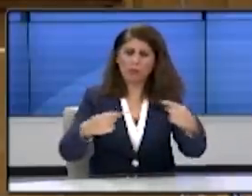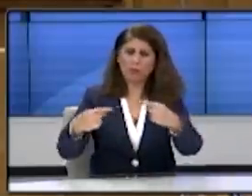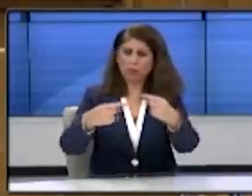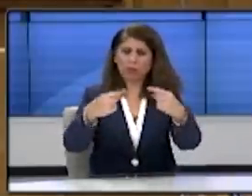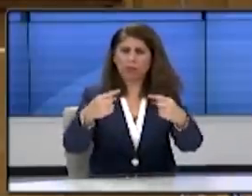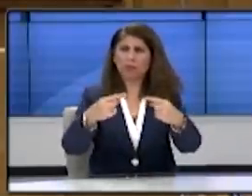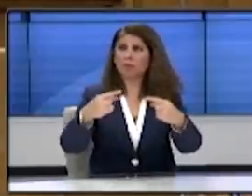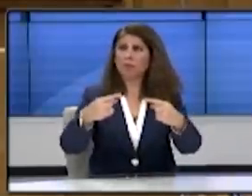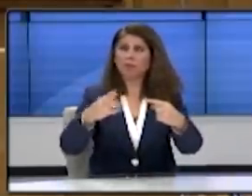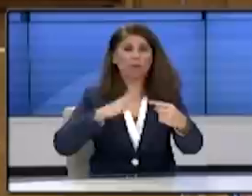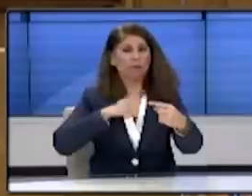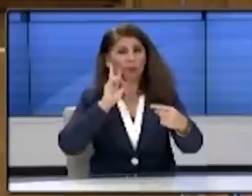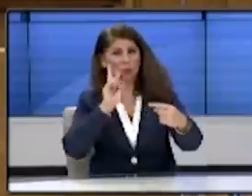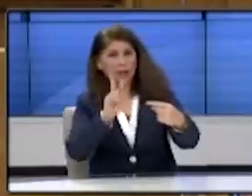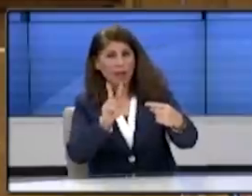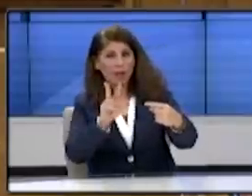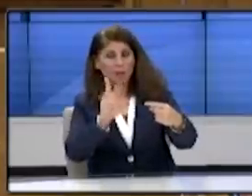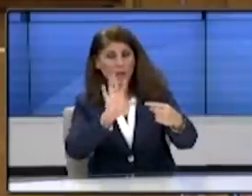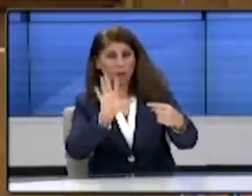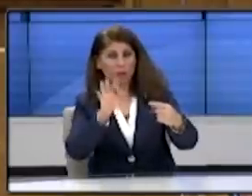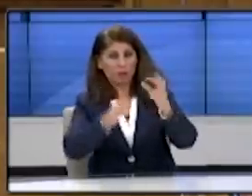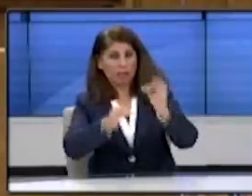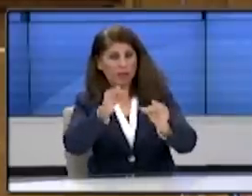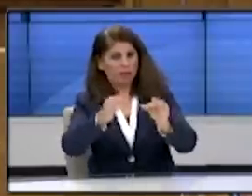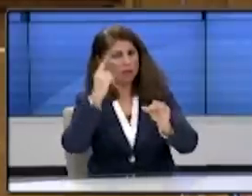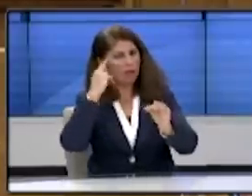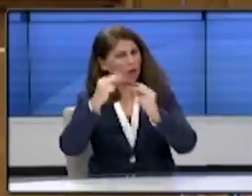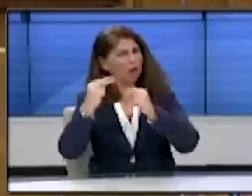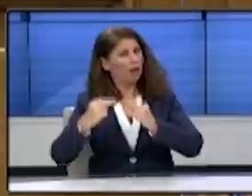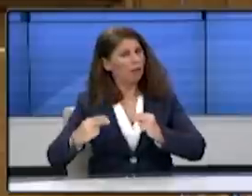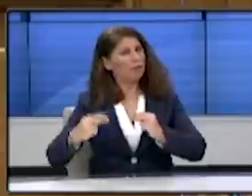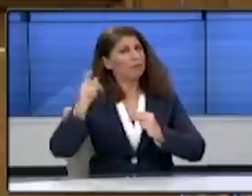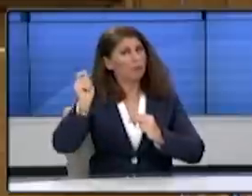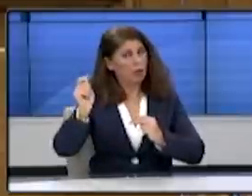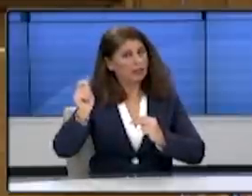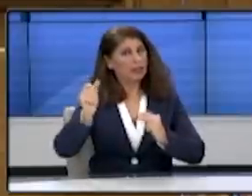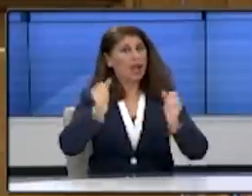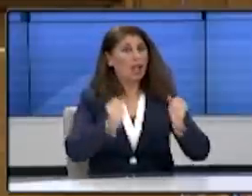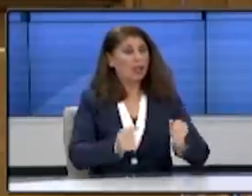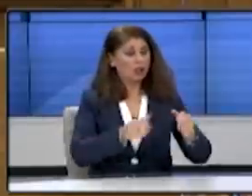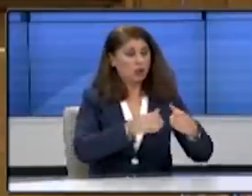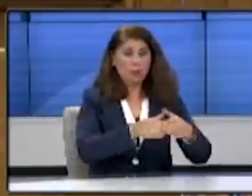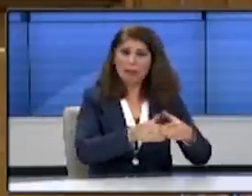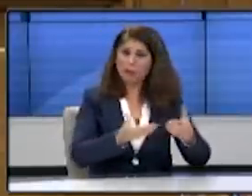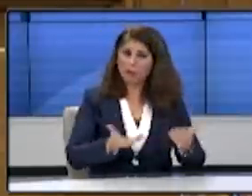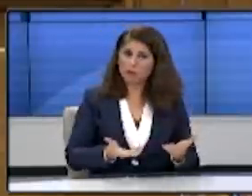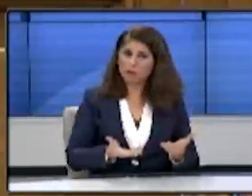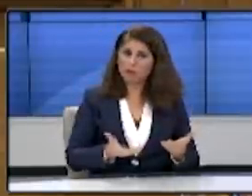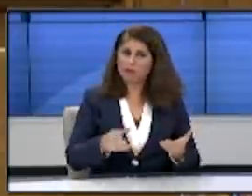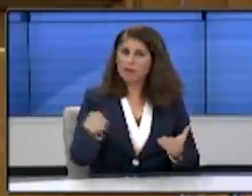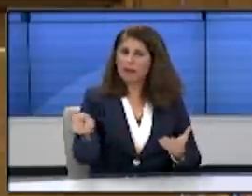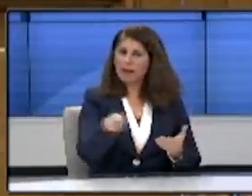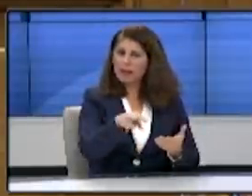αντιπαράθεση και ένας κόσμος να βγάλει ίσως ορισμένα συμπεράσματα για την πολιτική, τις θέσεις των κομμάτων,